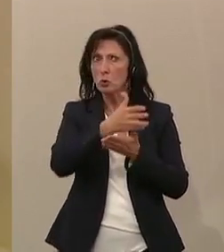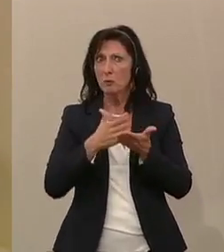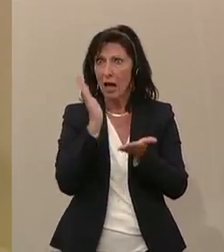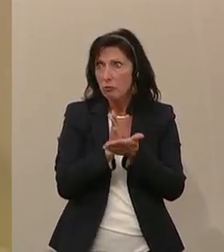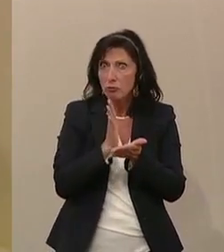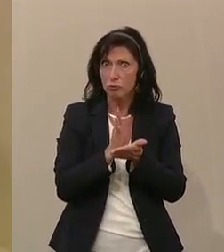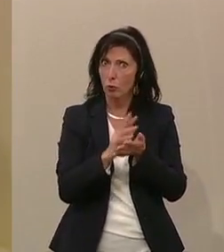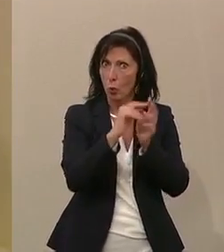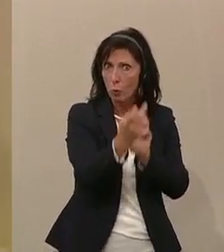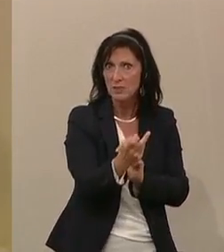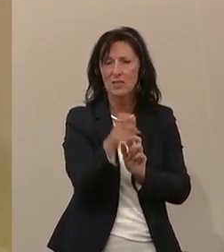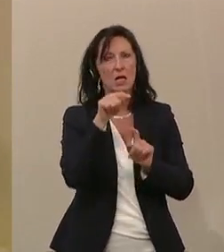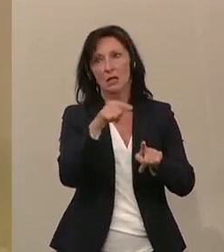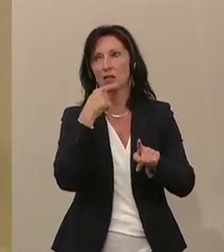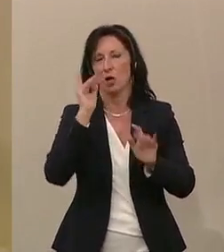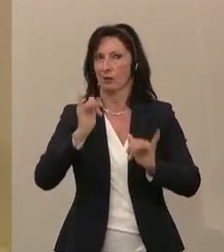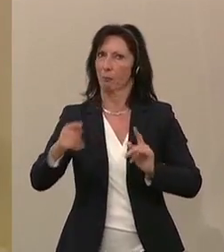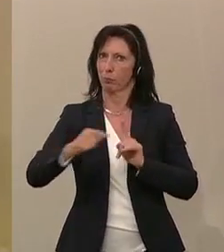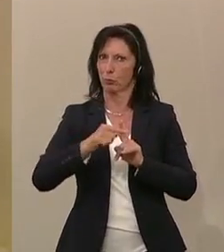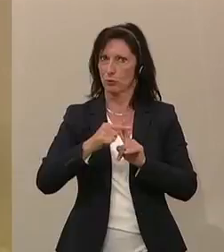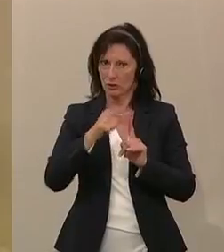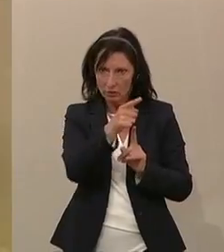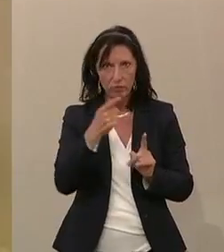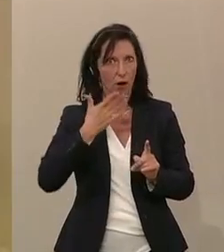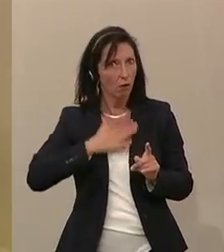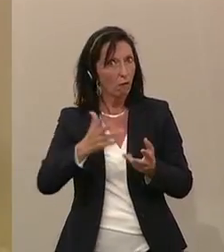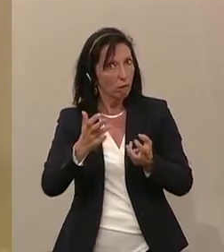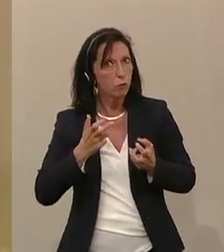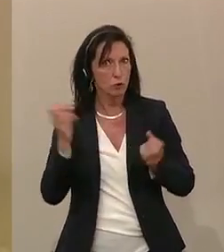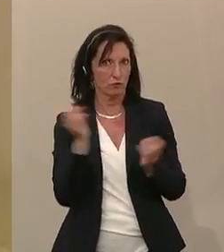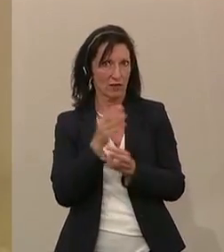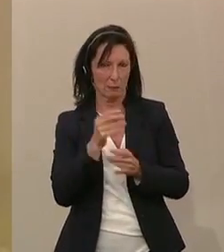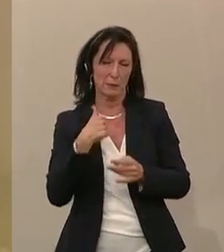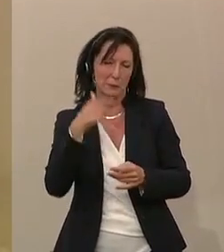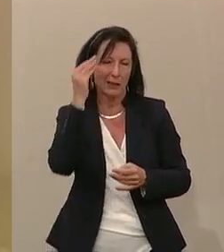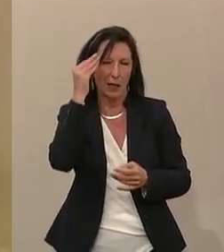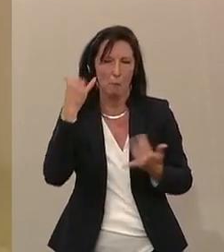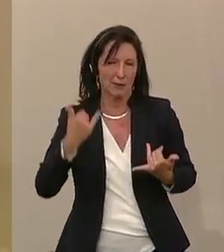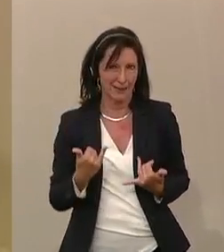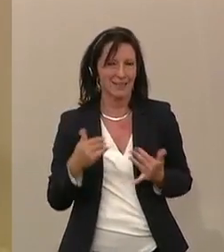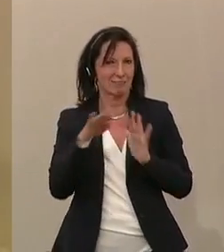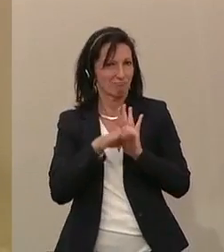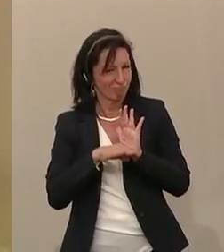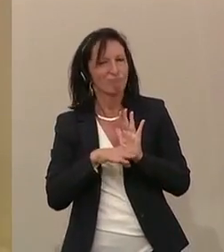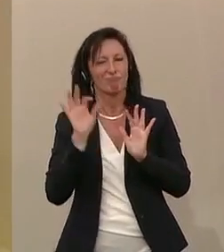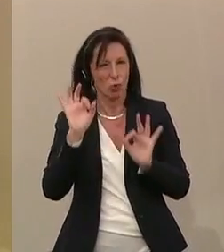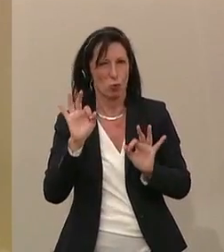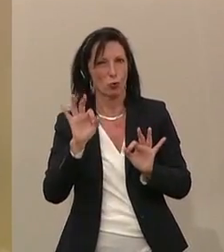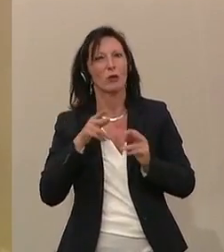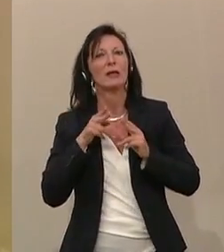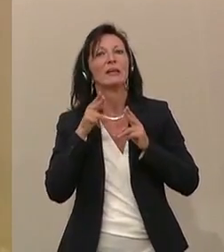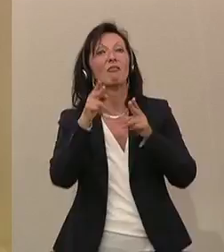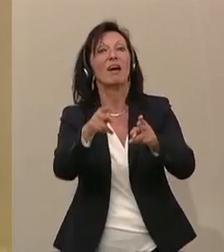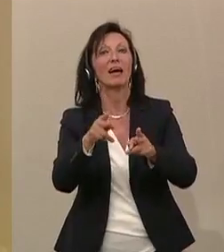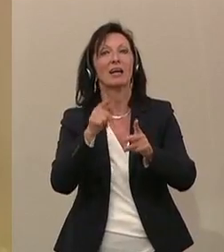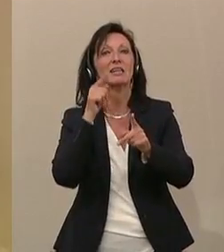das denen sehr willkommen. Die brauchen das, die wollen dieses Feedback haben. Und ich glaube, da gehen wir in die richtige Richtung. Danke.